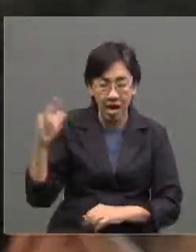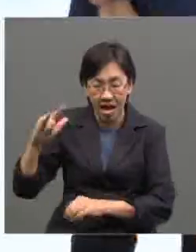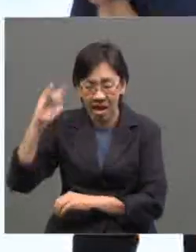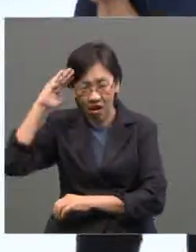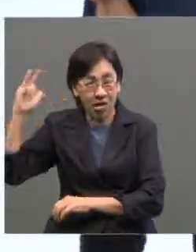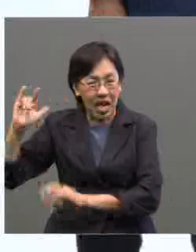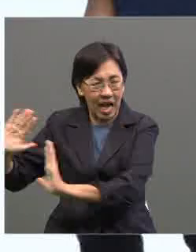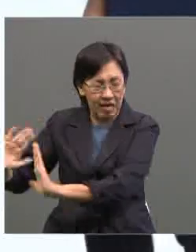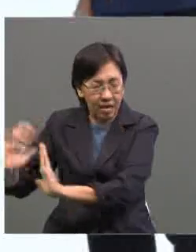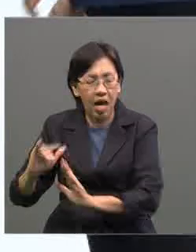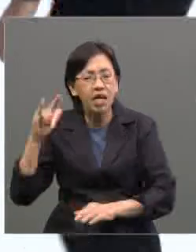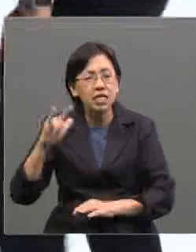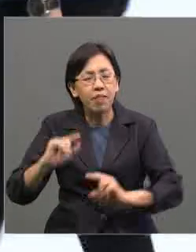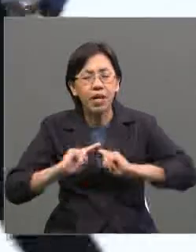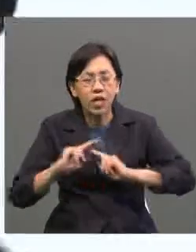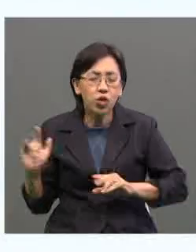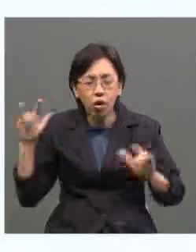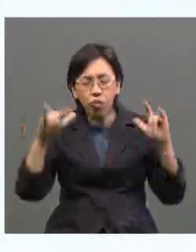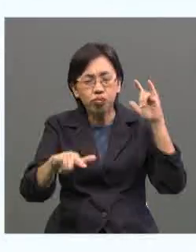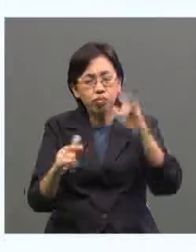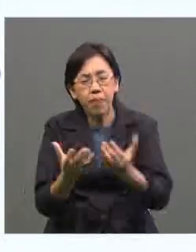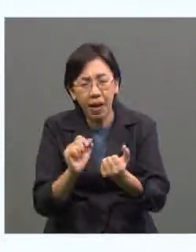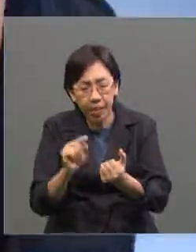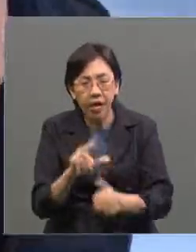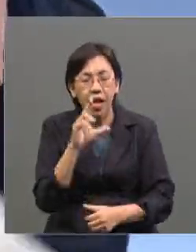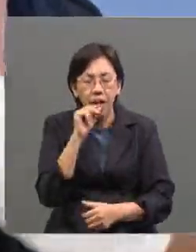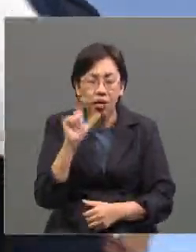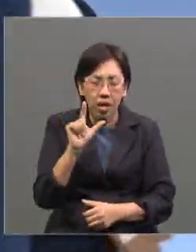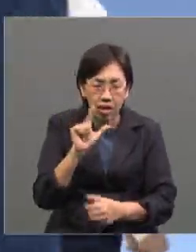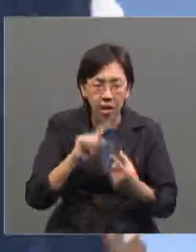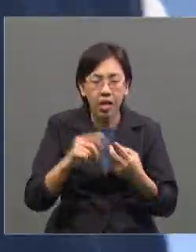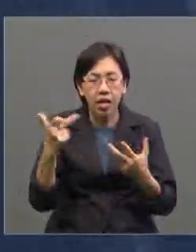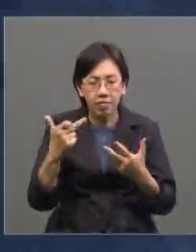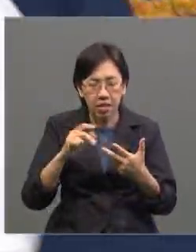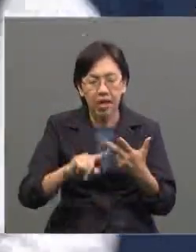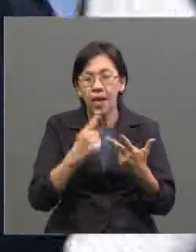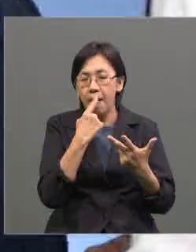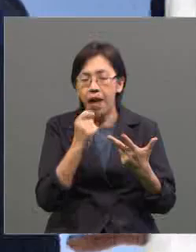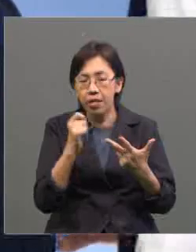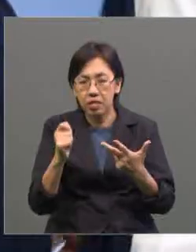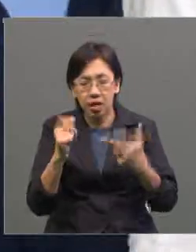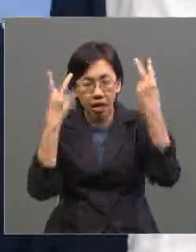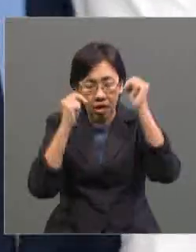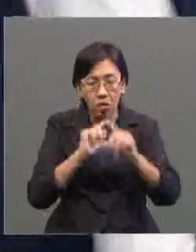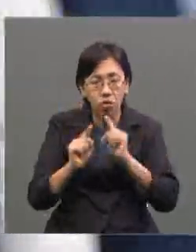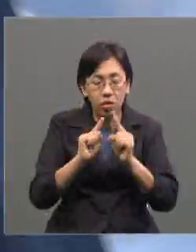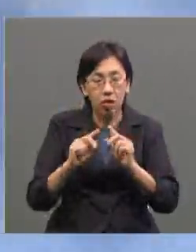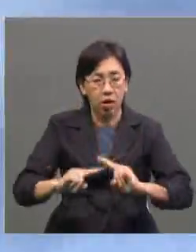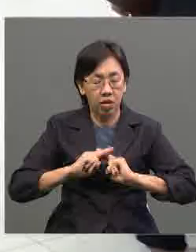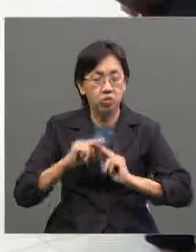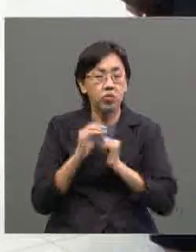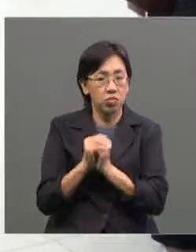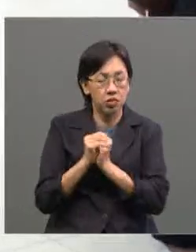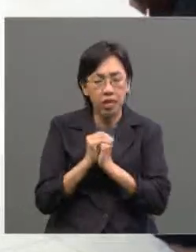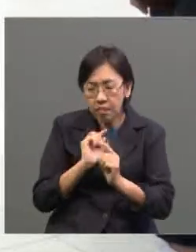กองทัพอากาศนะนับเฉพาะสายการบินพาณิชย์เนี่ยจะมีนกแอร์แอร์เอเชียการบินไทยและส่วนตัวท่านนายกติดต่อกับเอกชนจีนเอง